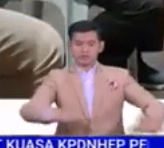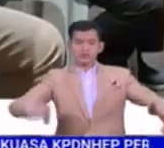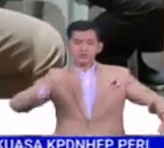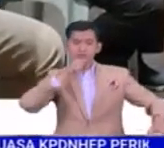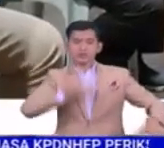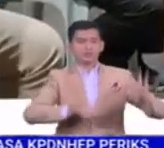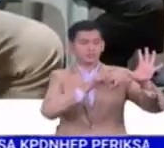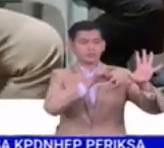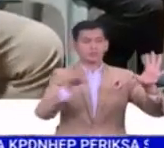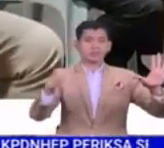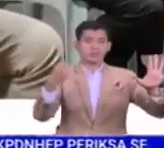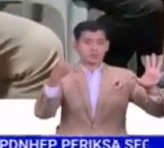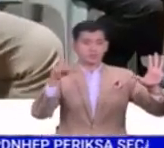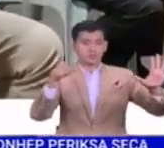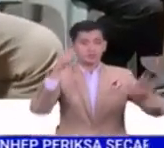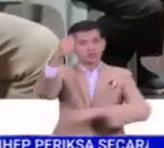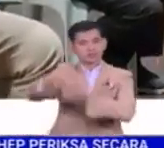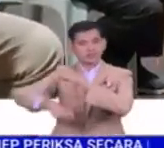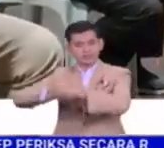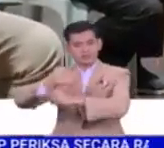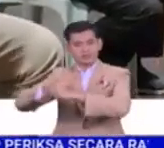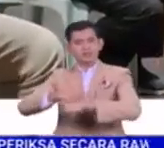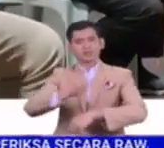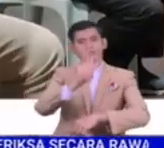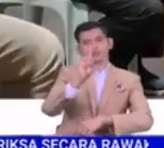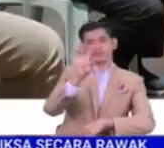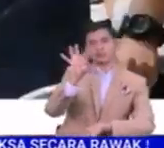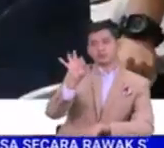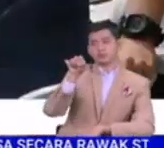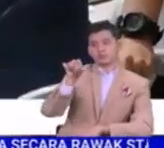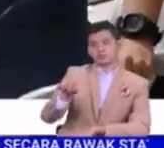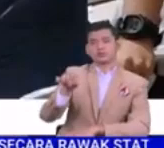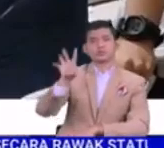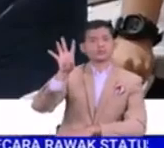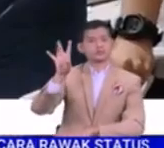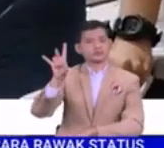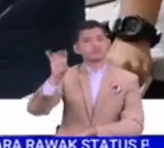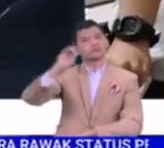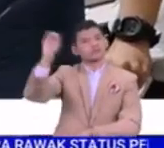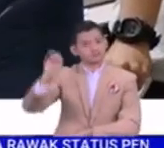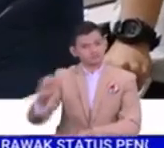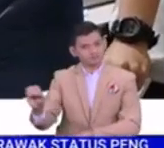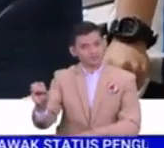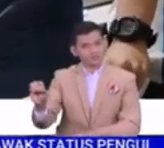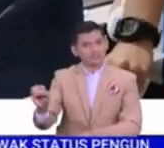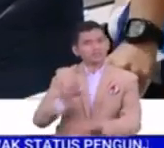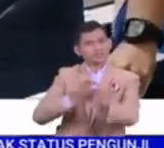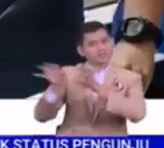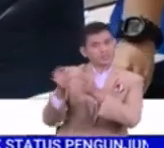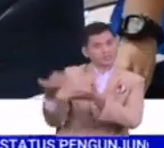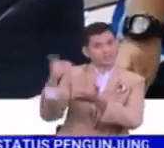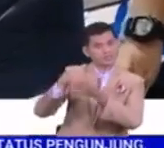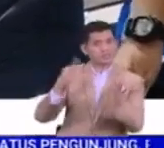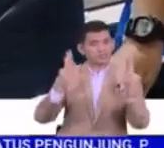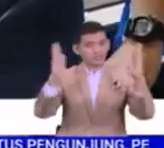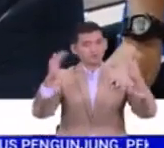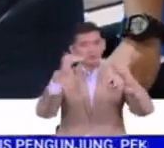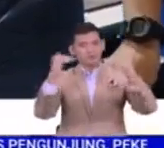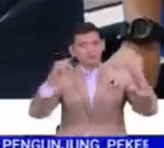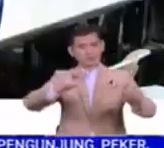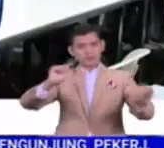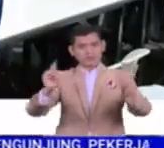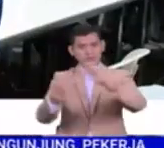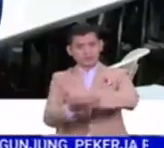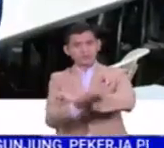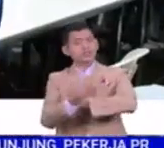berusia 5 hingga 11 tahun pula adalah 79.7%. Jelasnya dalam tempoh fasa peralihan